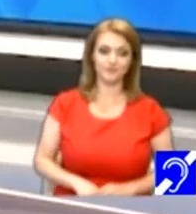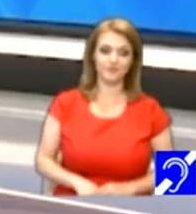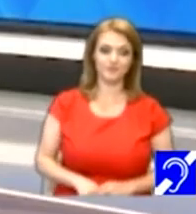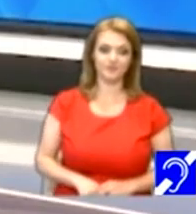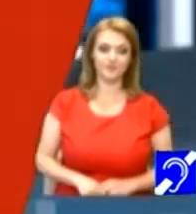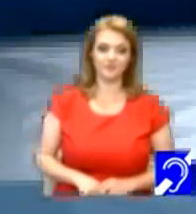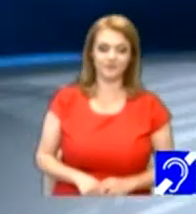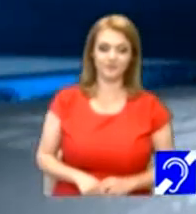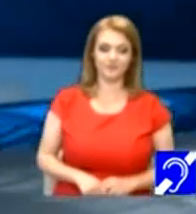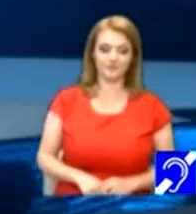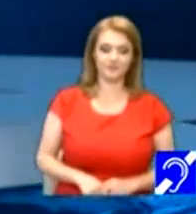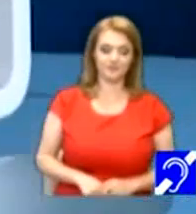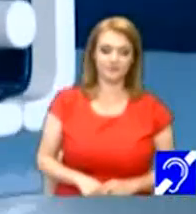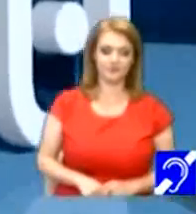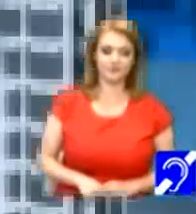curând!